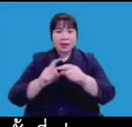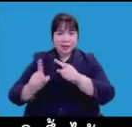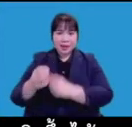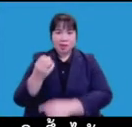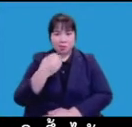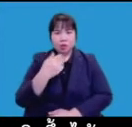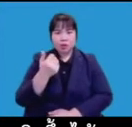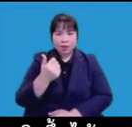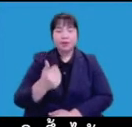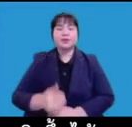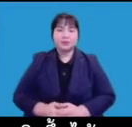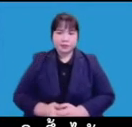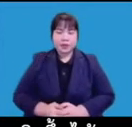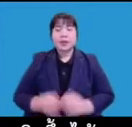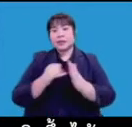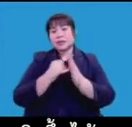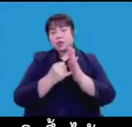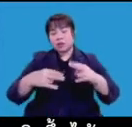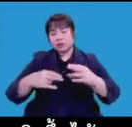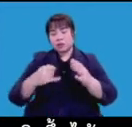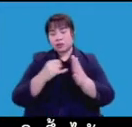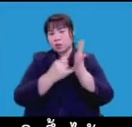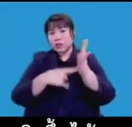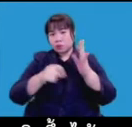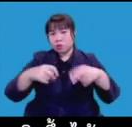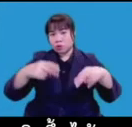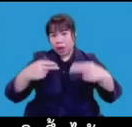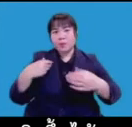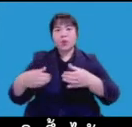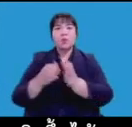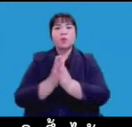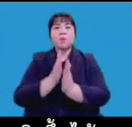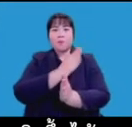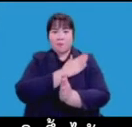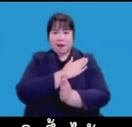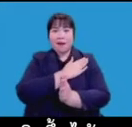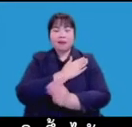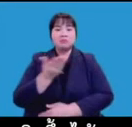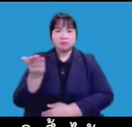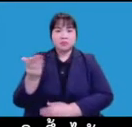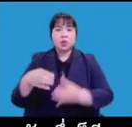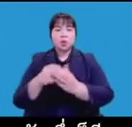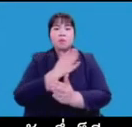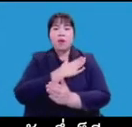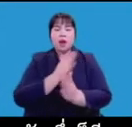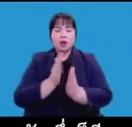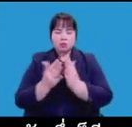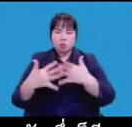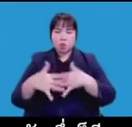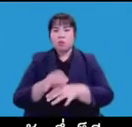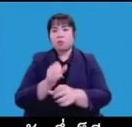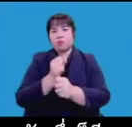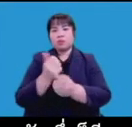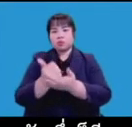ต่างๆนะครับแล้วก็ที่สำคัญสมุทรสงครามเนี่ยมีคณะสงฆ์นะครับเป็นองค์กรสำคัญที่เข้ามามีส่วนสำคั